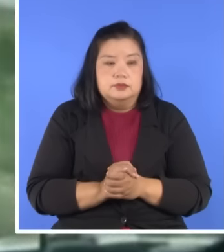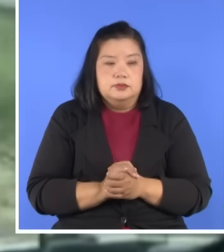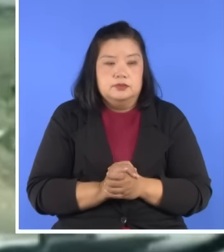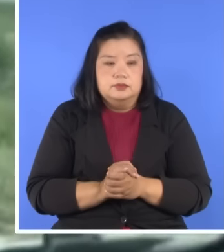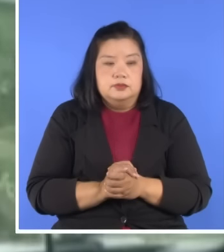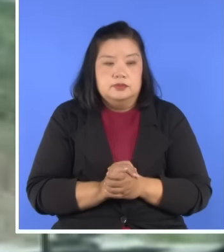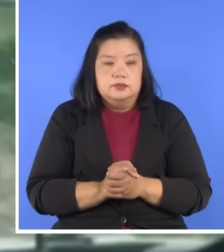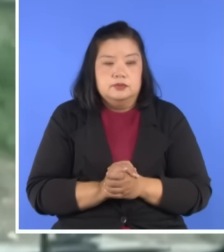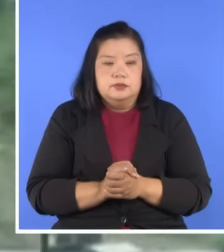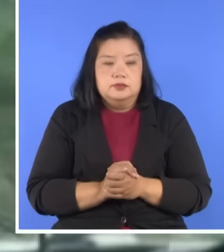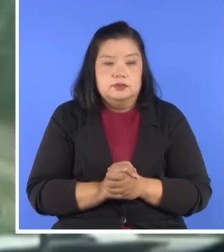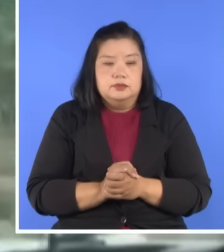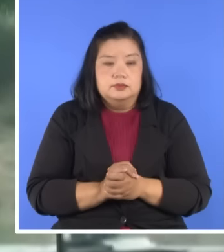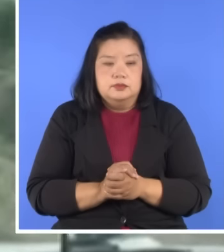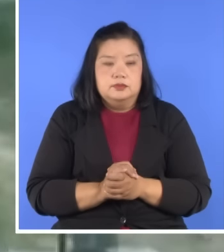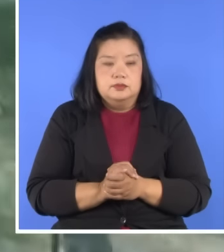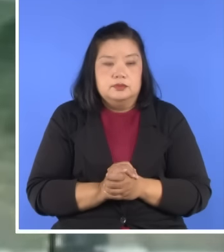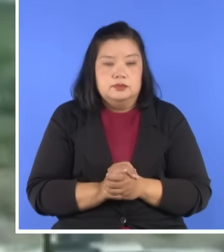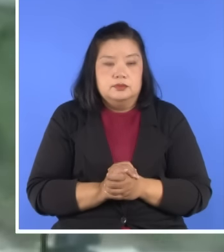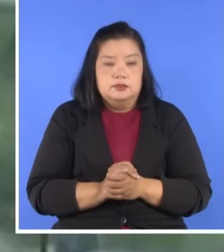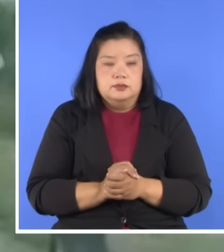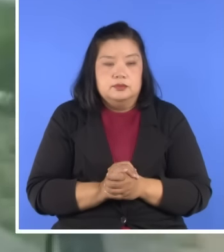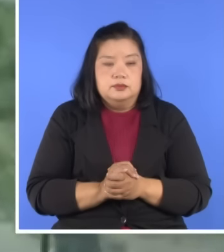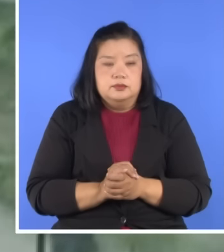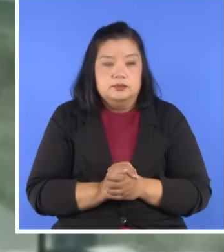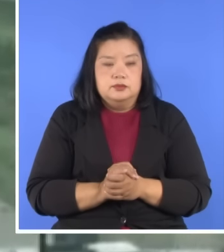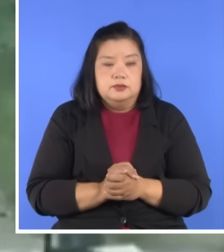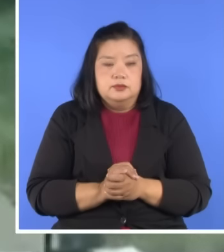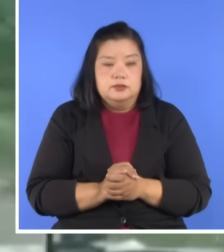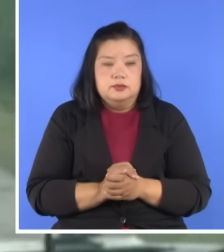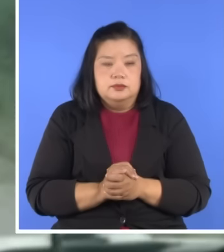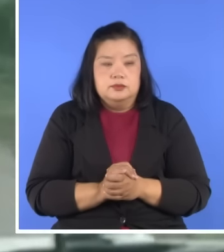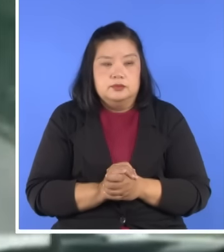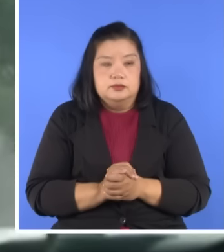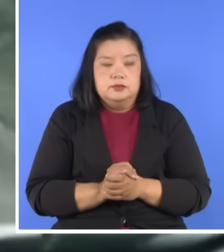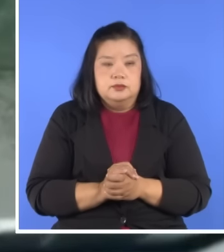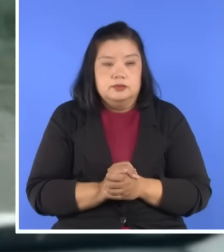ครับรบทุช่วยชีซ้ายหน่อครับคนไข้ฉุกเสือชูบรส